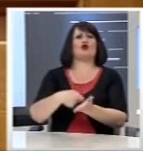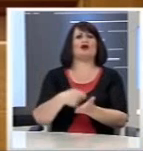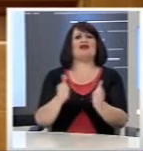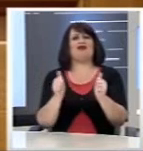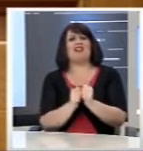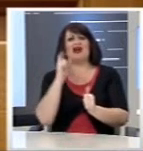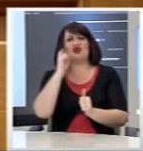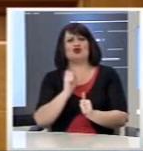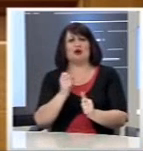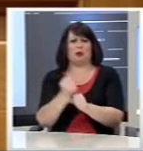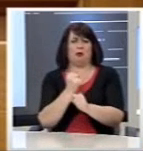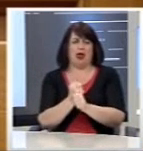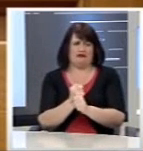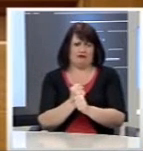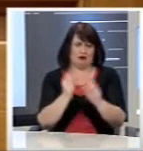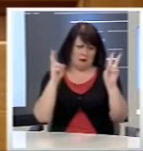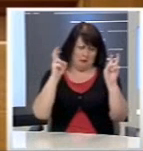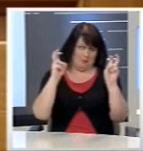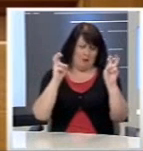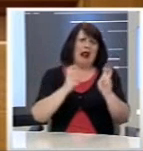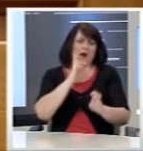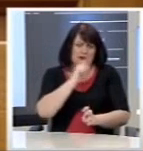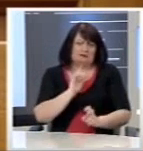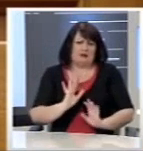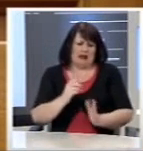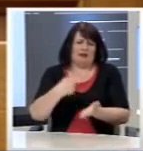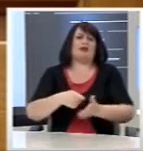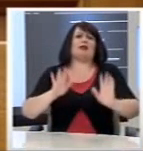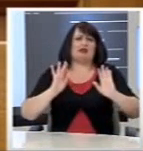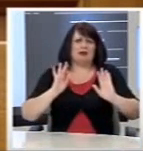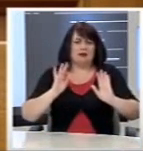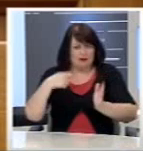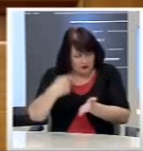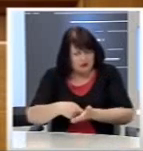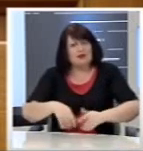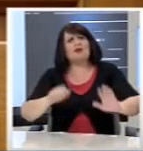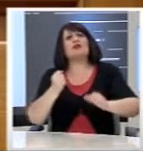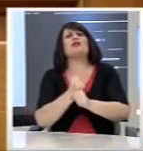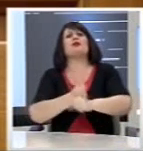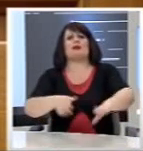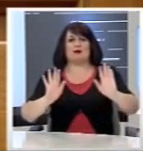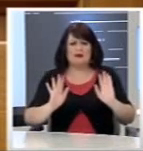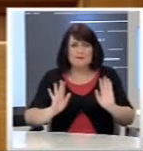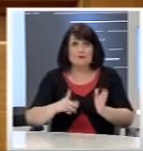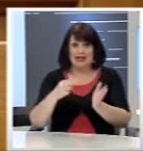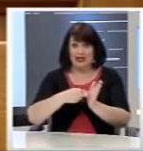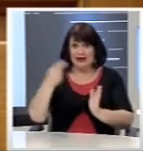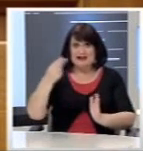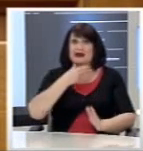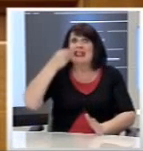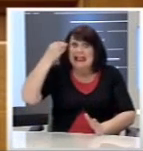γνωστοί. Και θεσμική χυδαιότητα είναι να